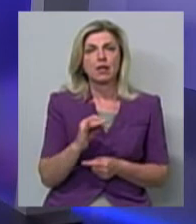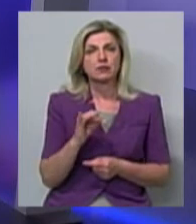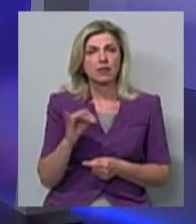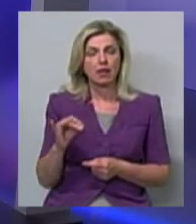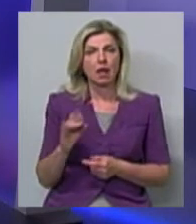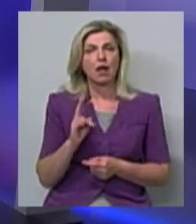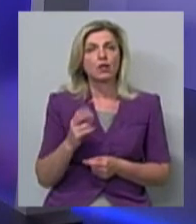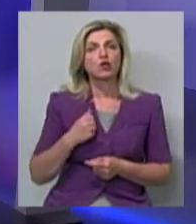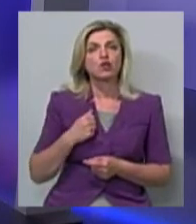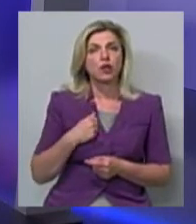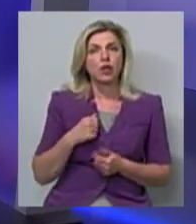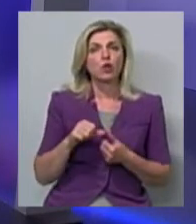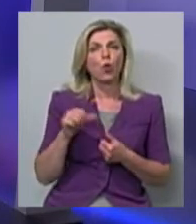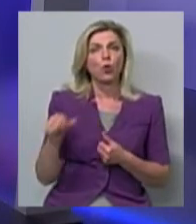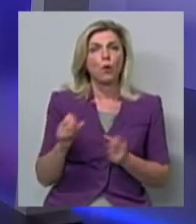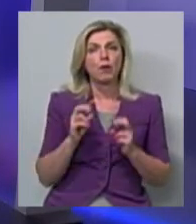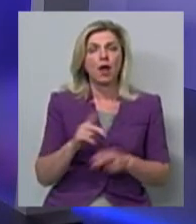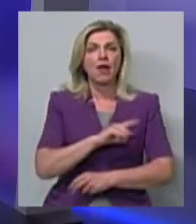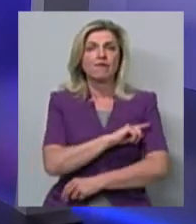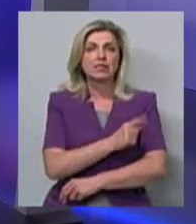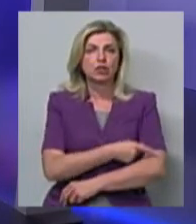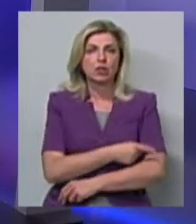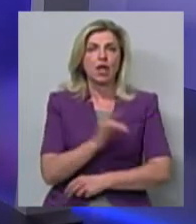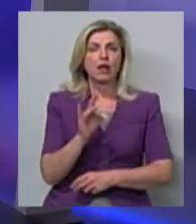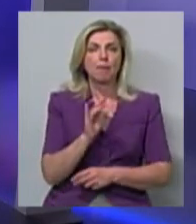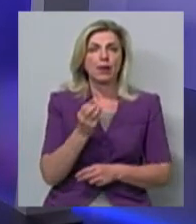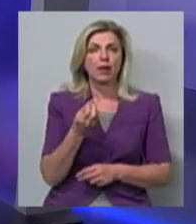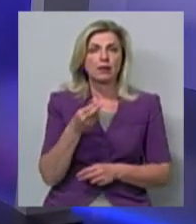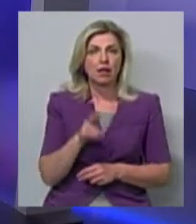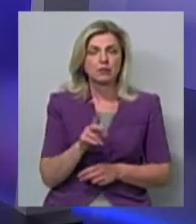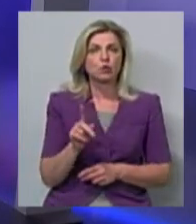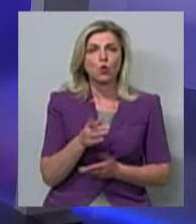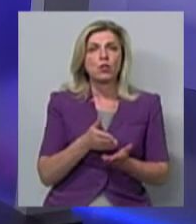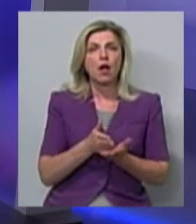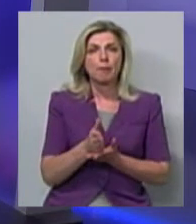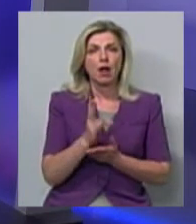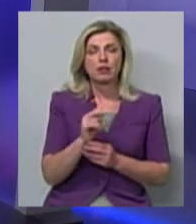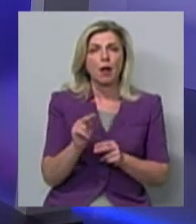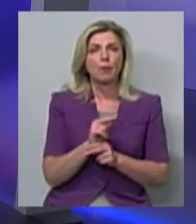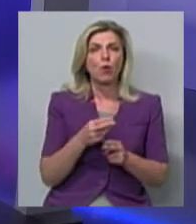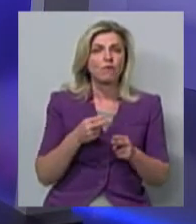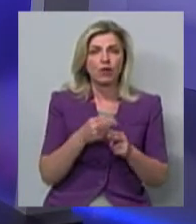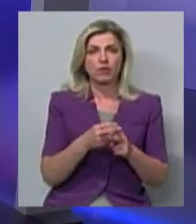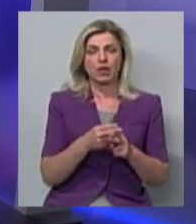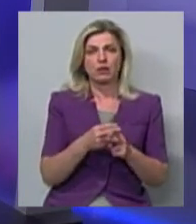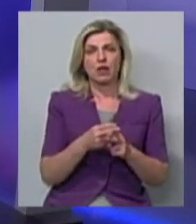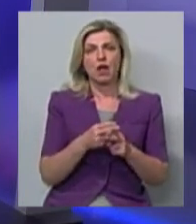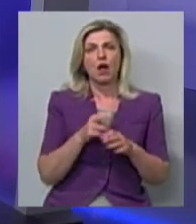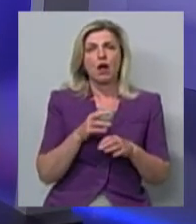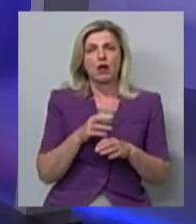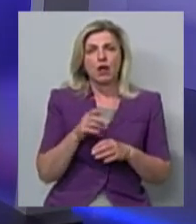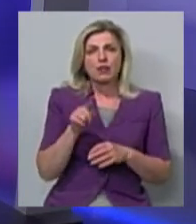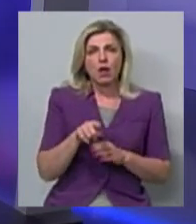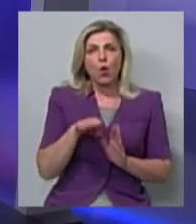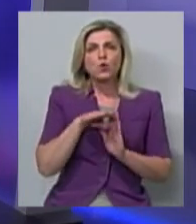кроме как физической какой-то реабилитации, которая направлена на профилактику контрактур, на профилактику тех